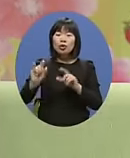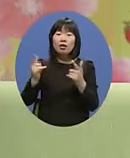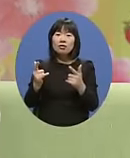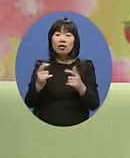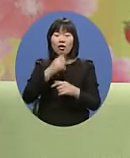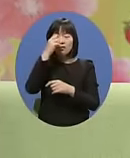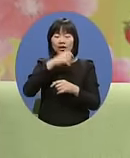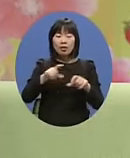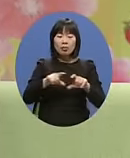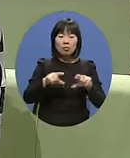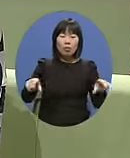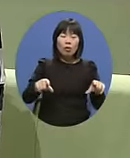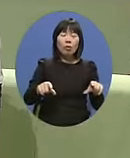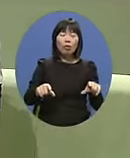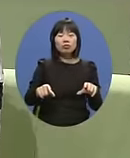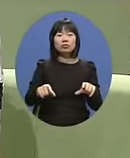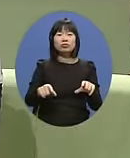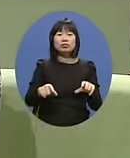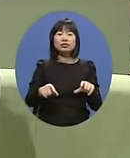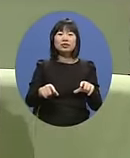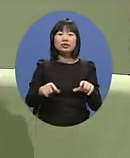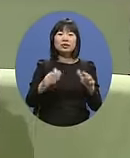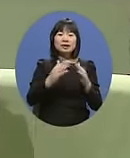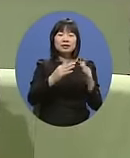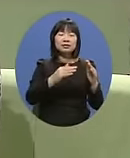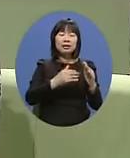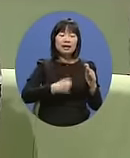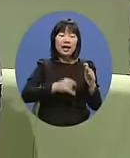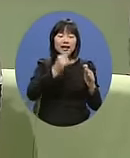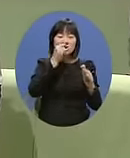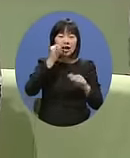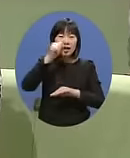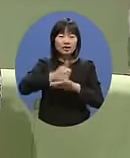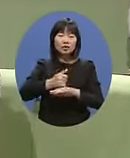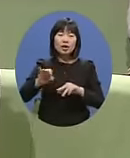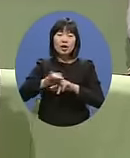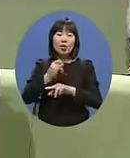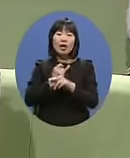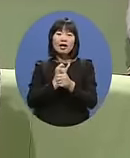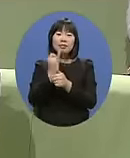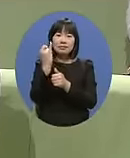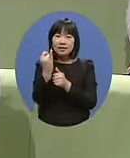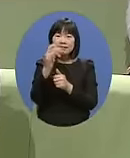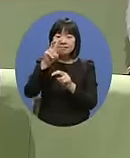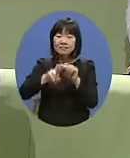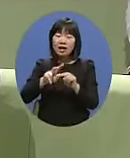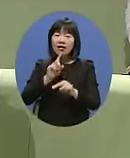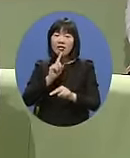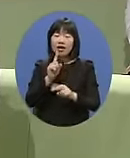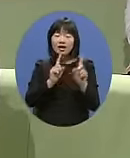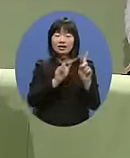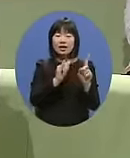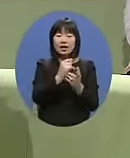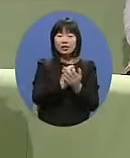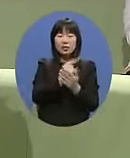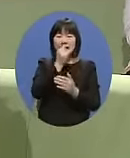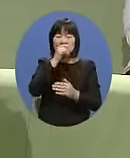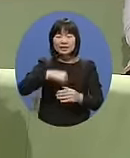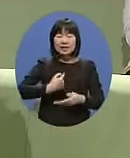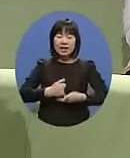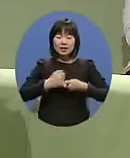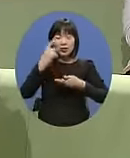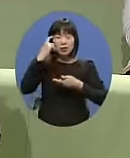집안의 네. 신분이었다가 이제 왕비가 나중에 되는 건데요. 어쨌건 이런 걸로 인해서 한 사람이 가지고 있는 굉장히